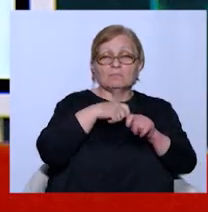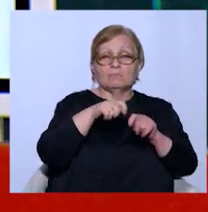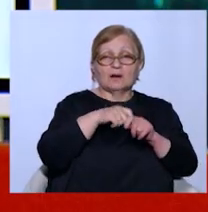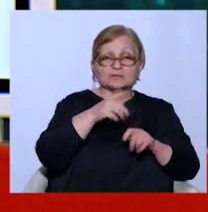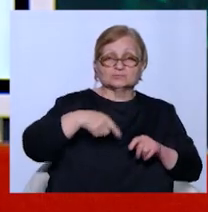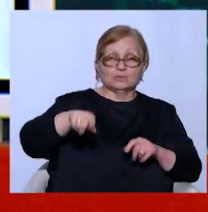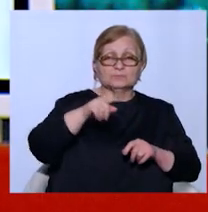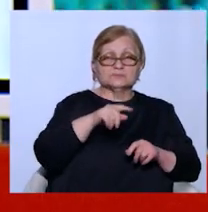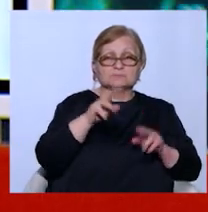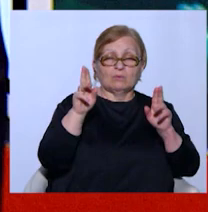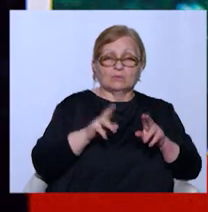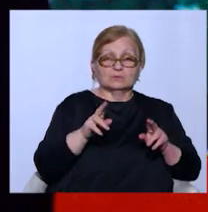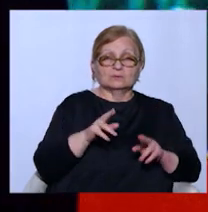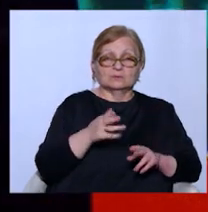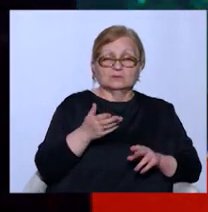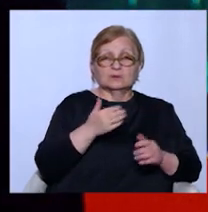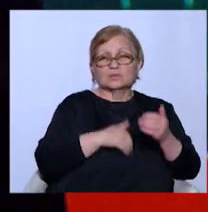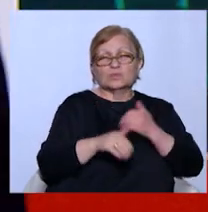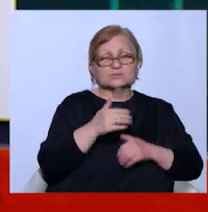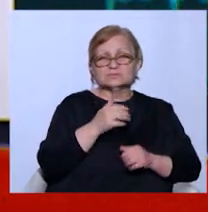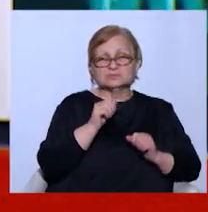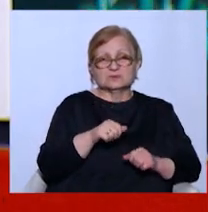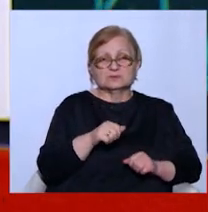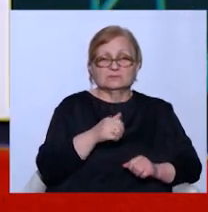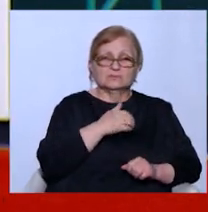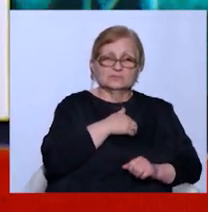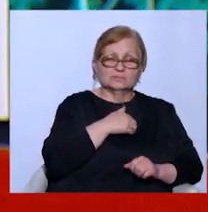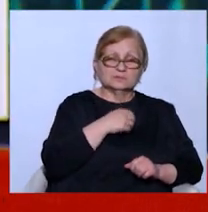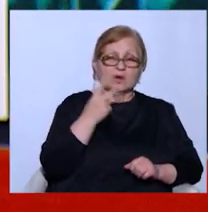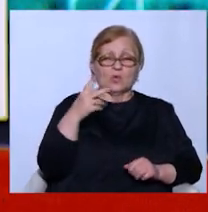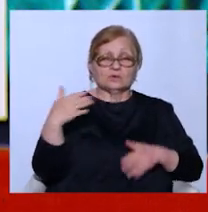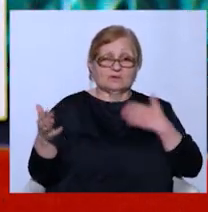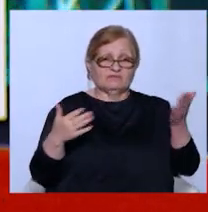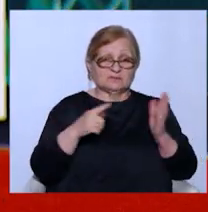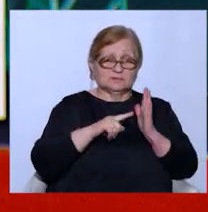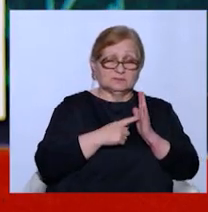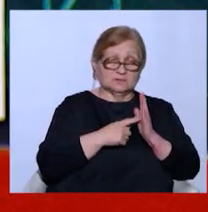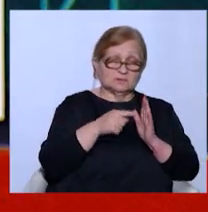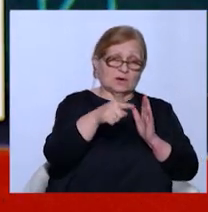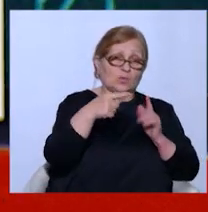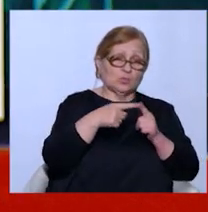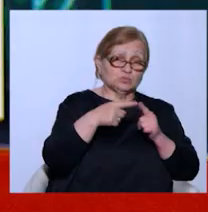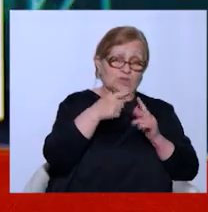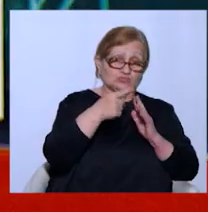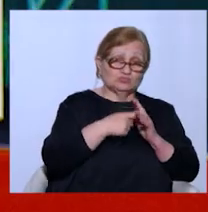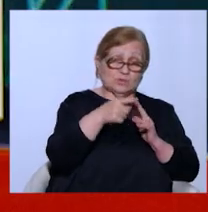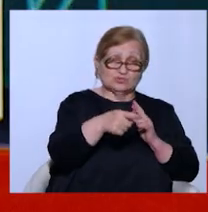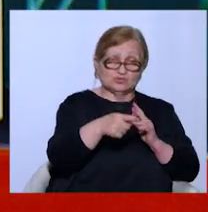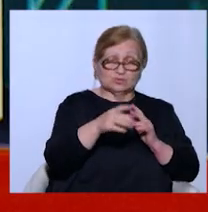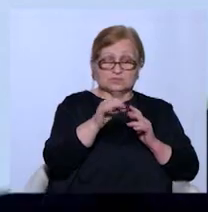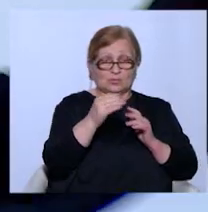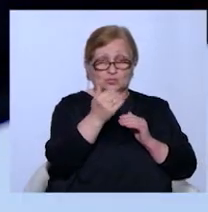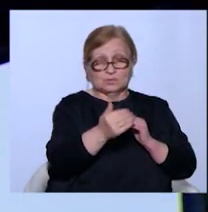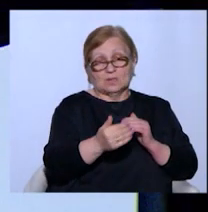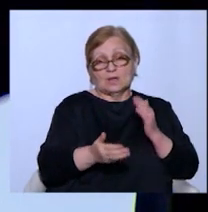ფორმულა. ახლა ფართობის გამოსათვლელი როგორ გვინდა ისე გამოვთვლით. თუ გვინდა ორი გვერდის ნამრავლი და მათ შორის მდებარე კუთხის სინუსი, თუ